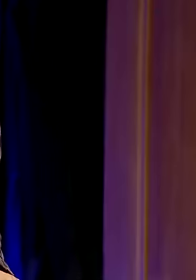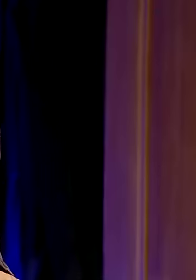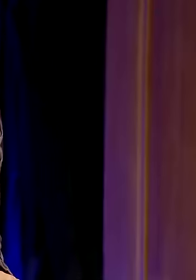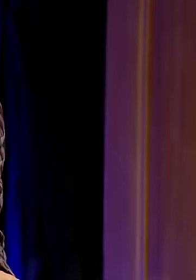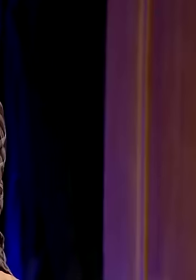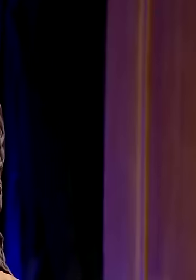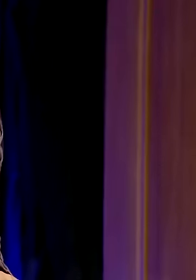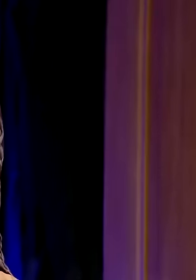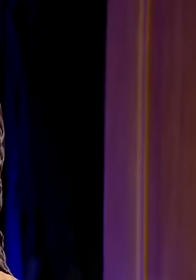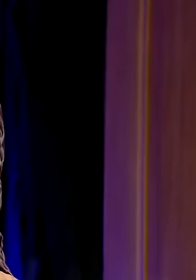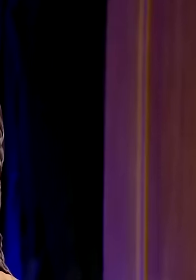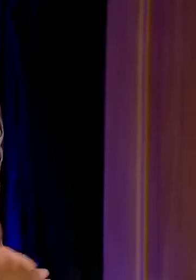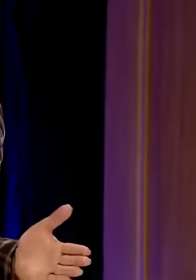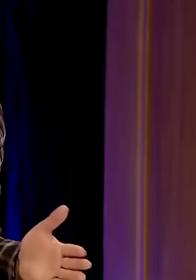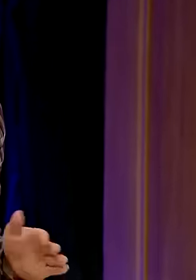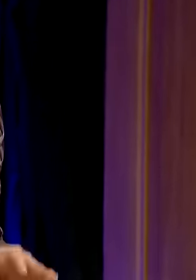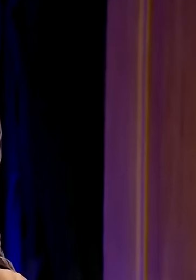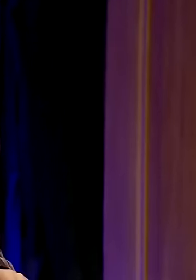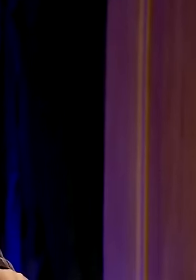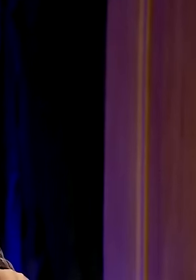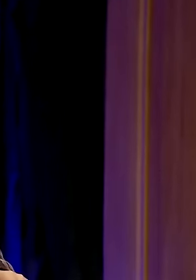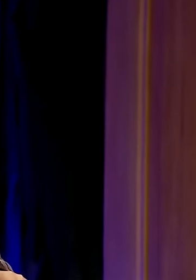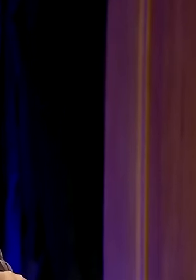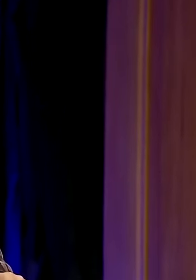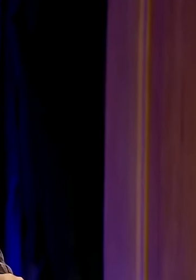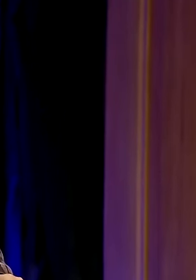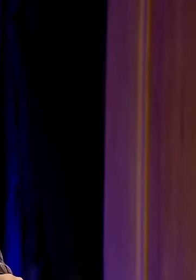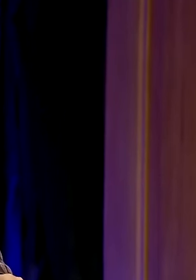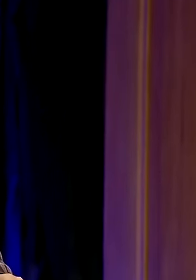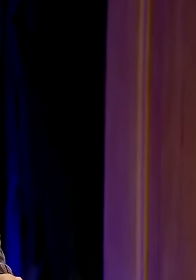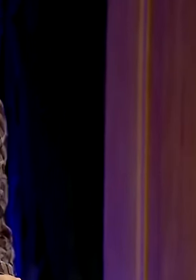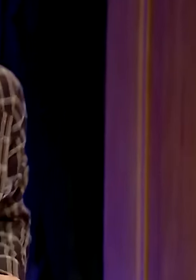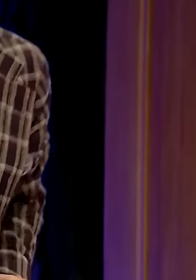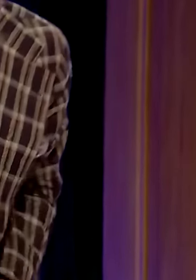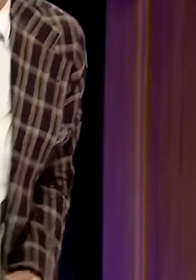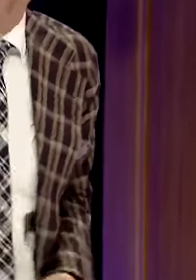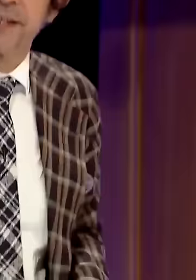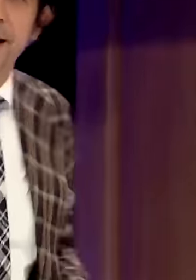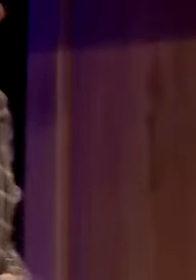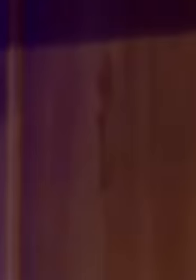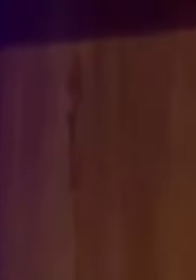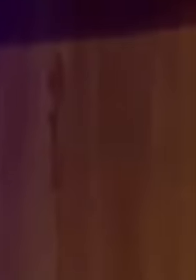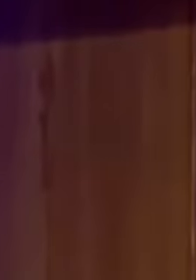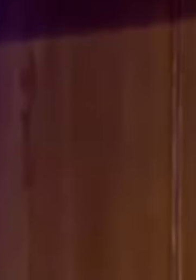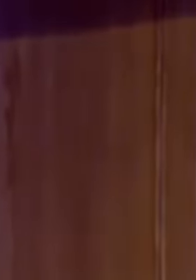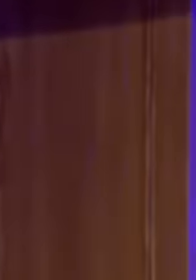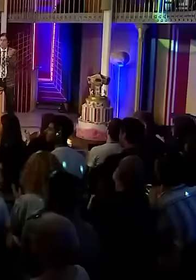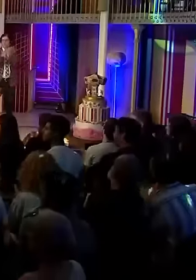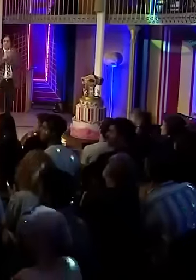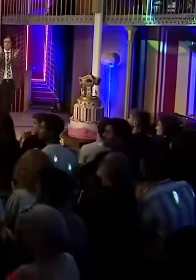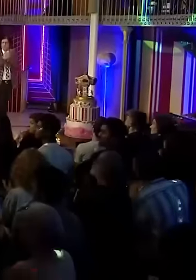alkışlarımızla sevgili Neslihan'ı buraya masaya alacağım ve bize doğru çeviriyi yapacak. Alkışlıyoruz Neslihan'ı.